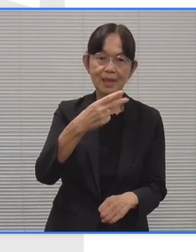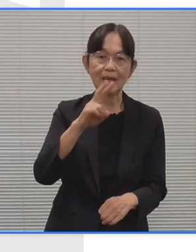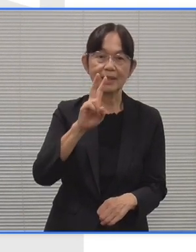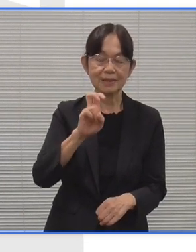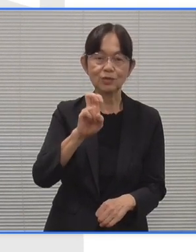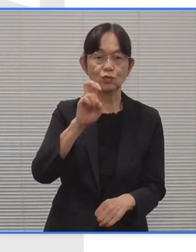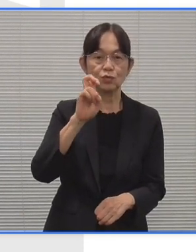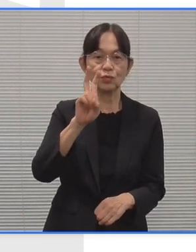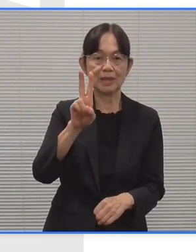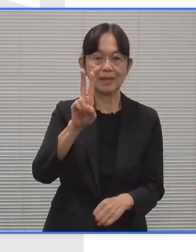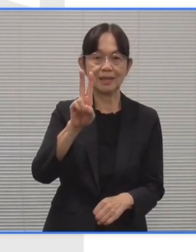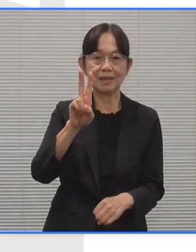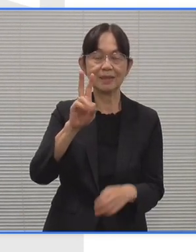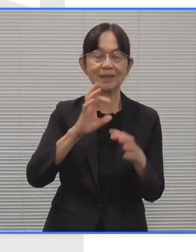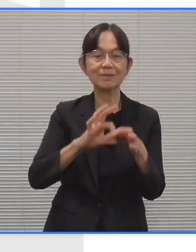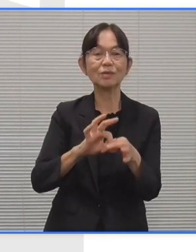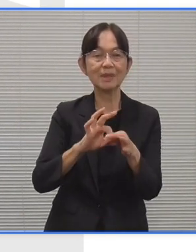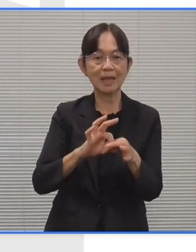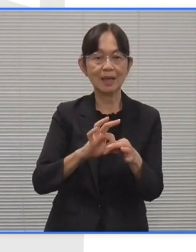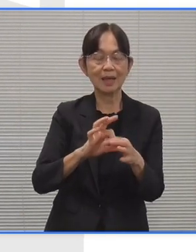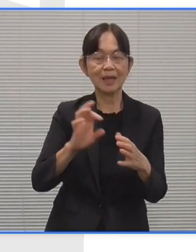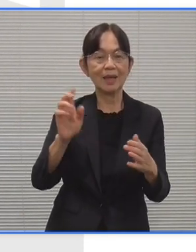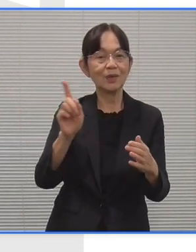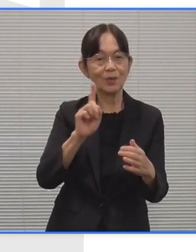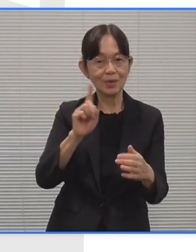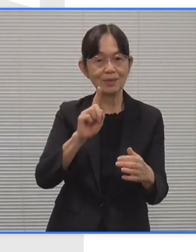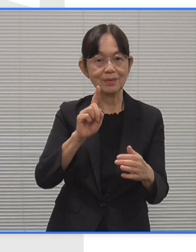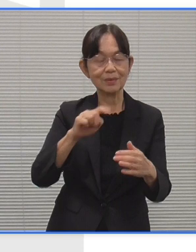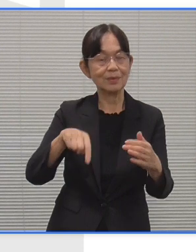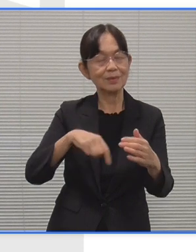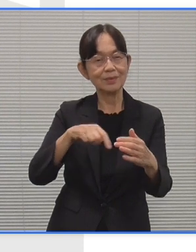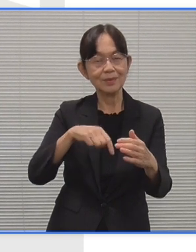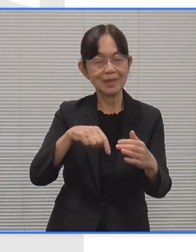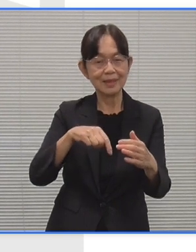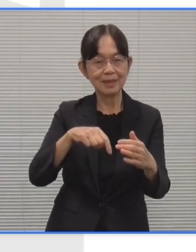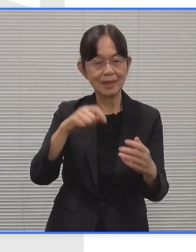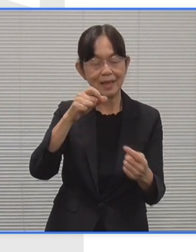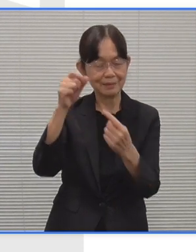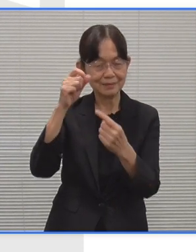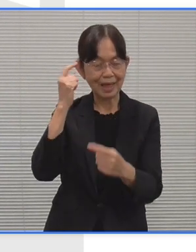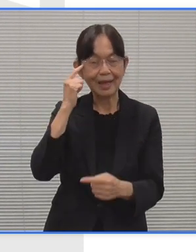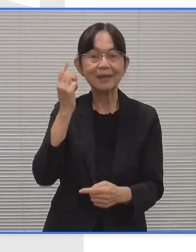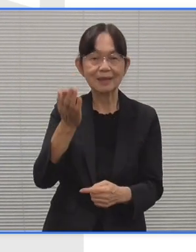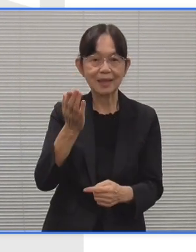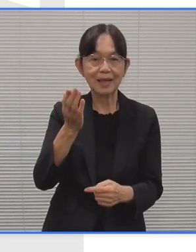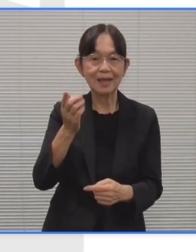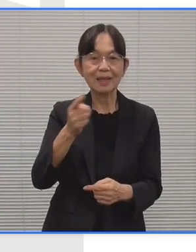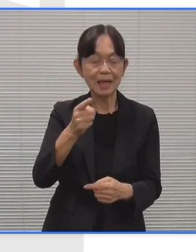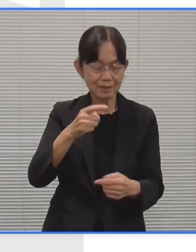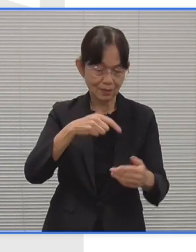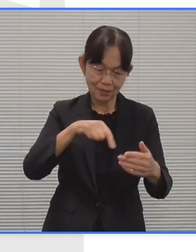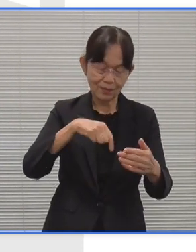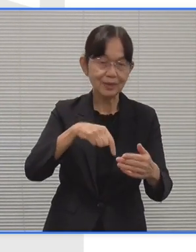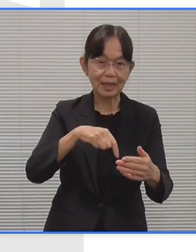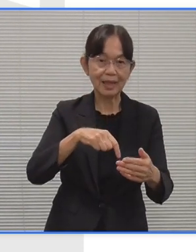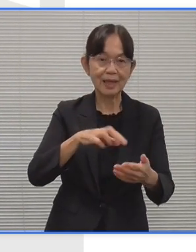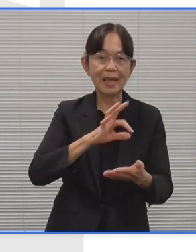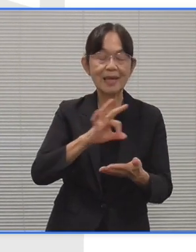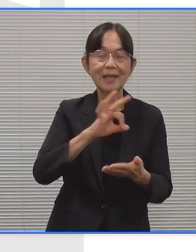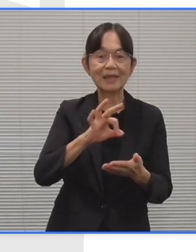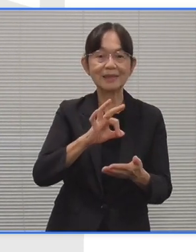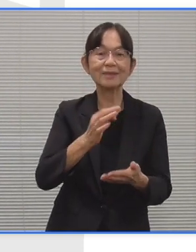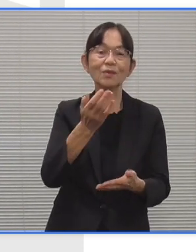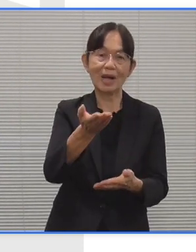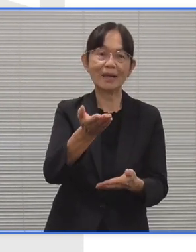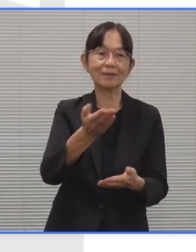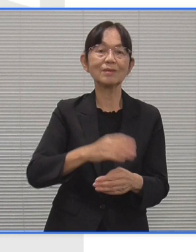222件について、どういうふうに考えたのか、何を生かしていこういくのかといったことについ